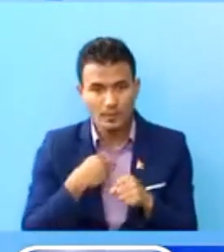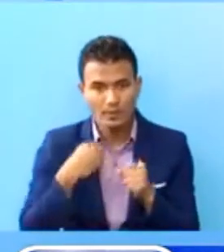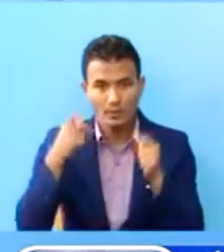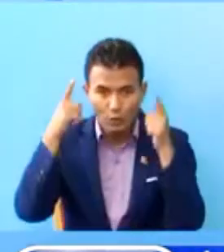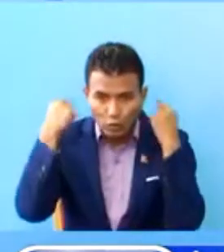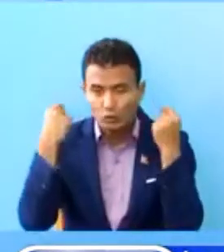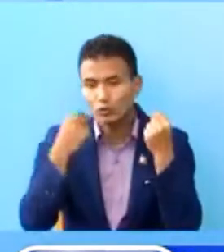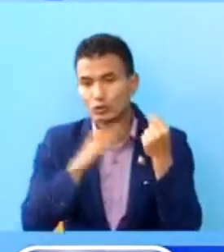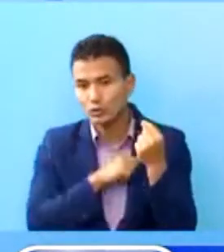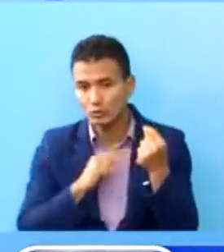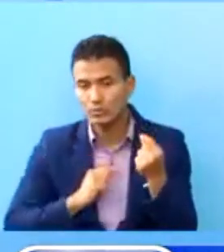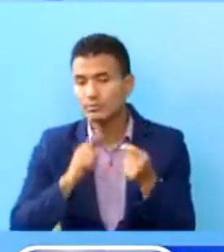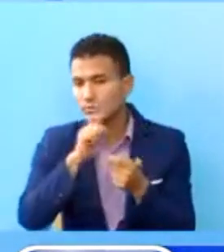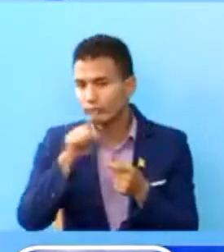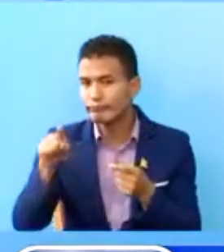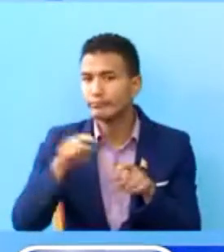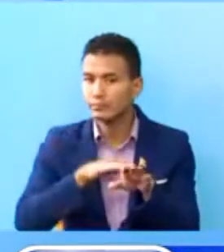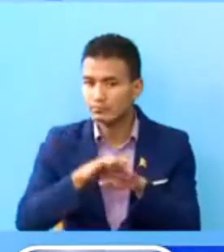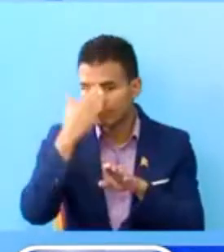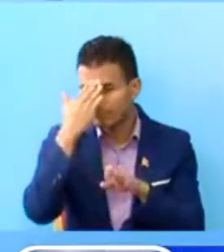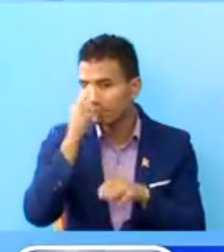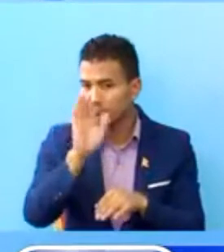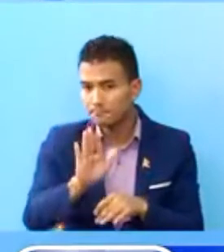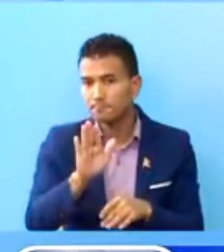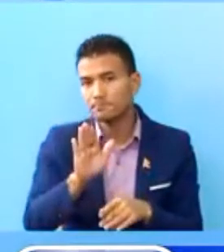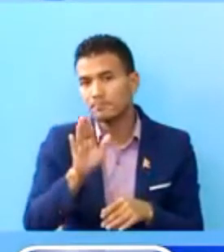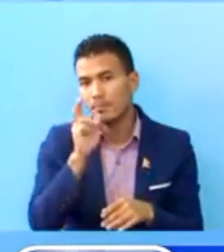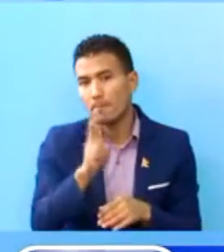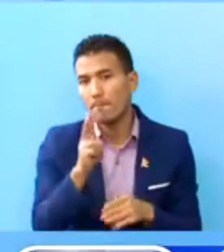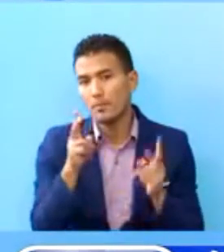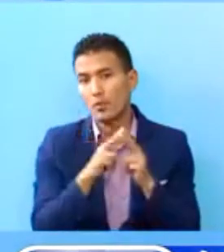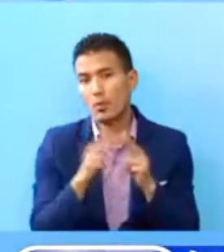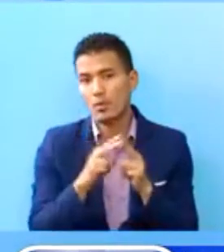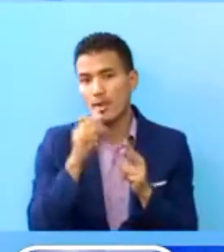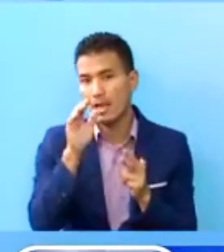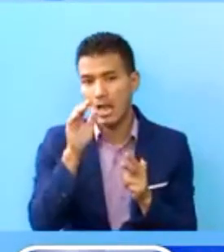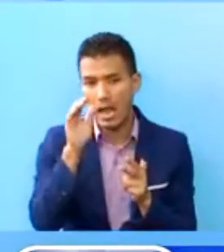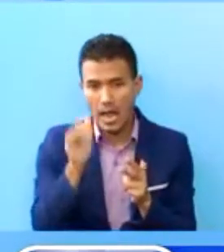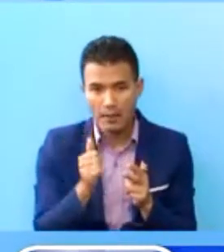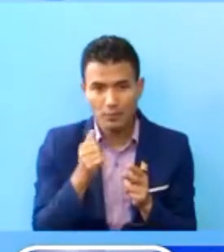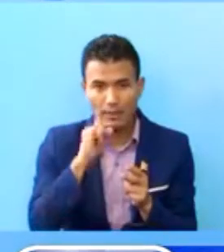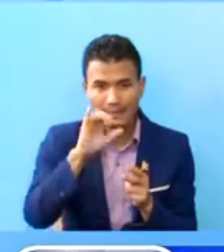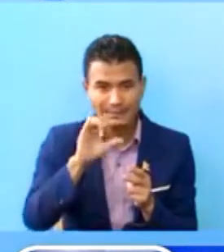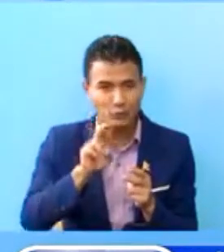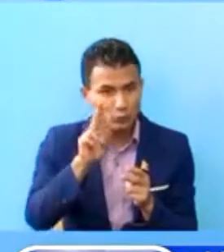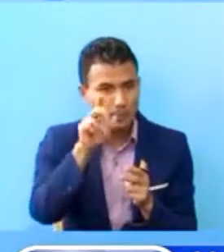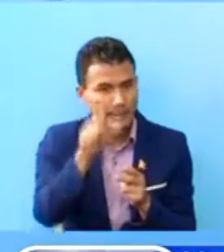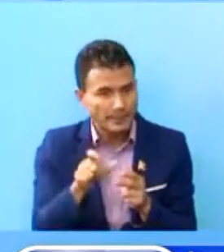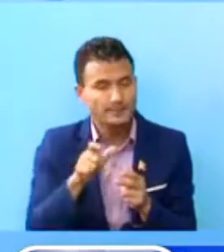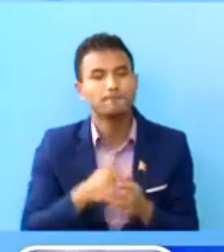लगायत नर्सिङ स्टाफहरू अरू सङ्क्रमण पर्नु भएको छ, उहाँहरूको सम्पर्कमा आउने अथवा आइसियुमा बसेका